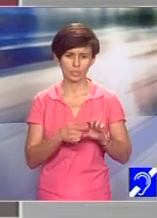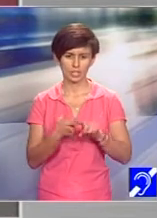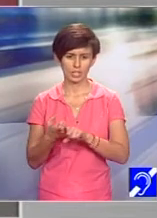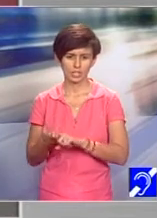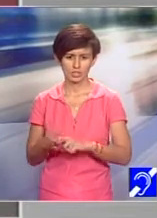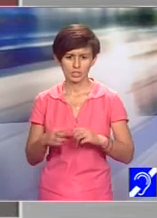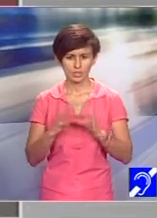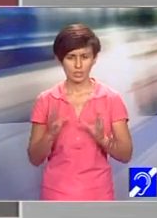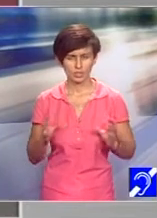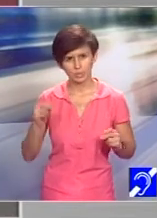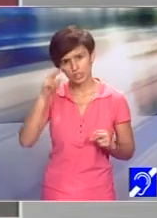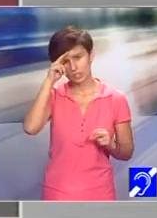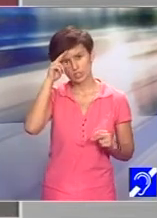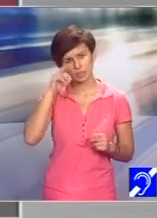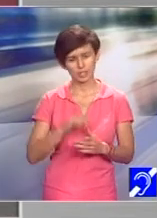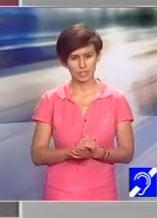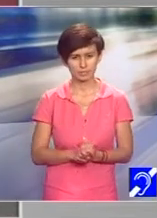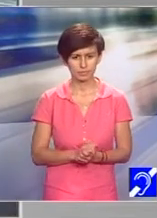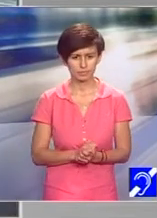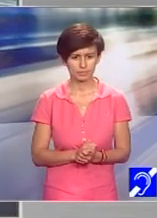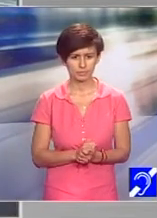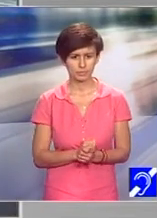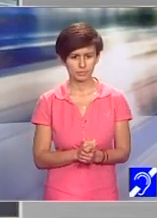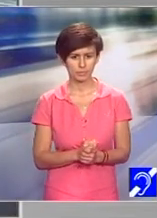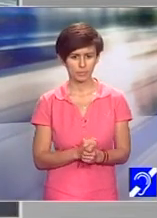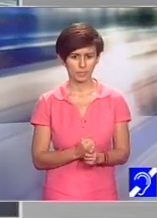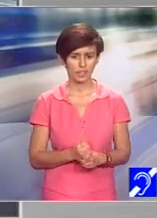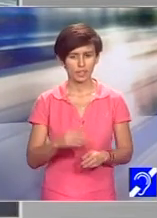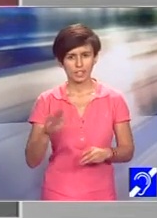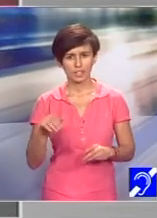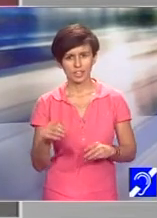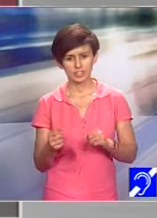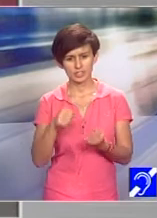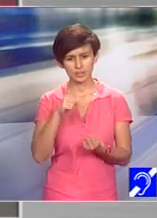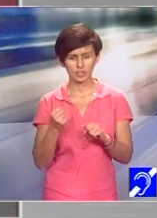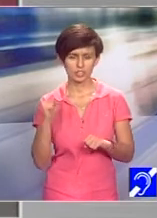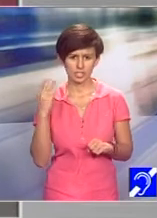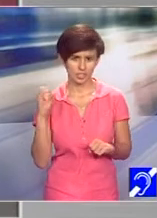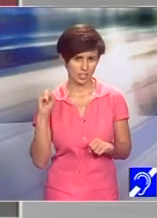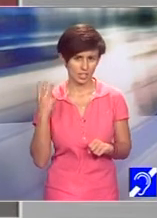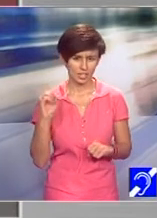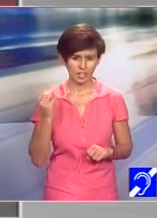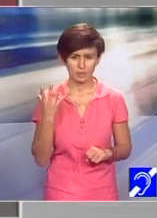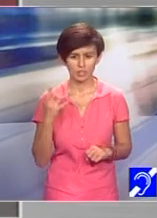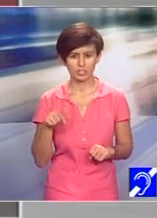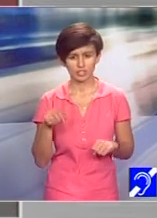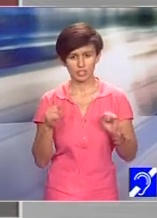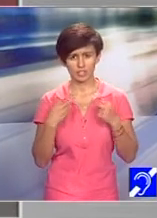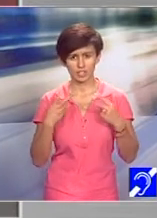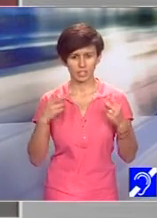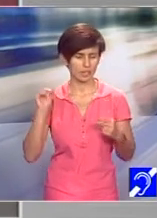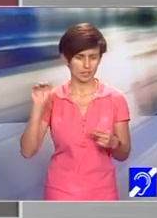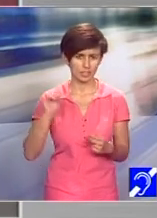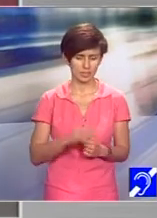Germania. Aveți și echipaje la acest eveniment? Știu că pe lângă celelalte activități de care spuneați că sunteți prezenți peste tot, și la astfel de activități